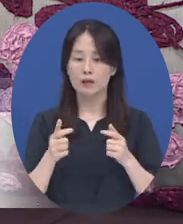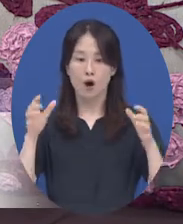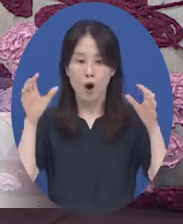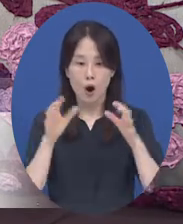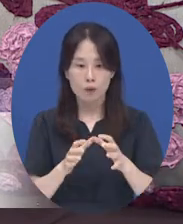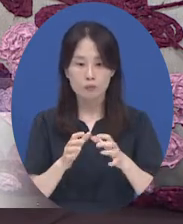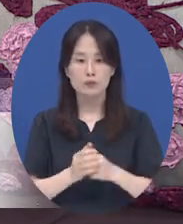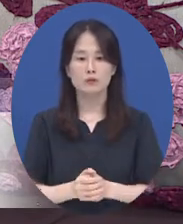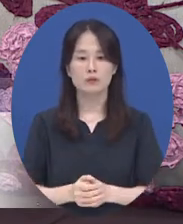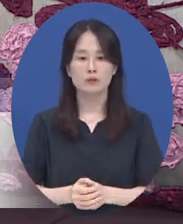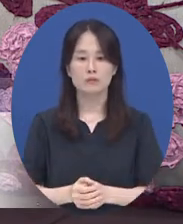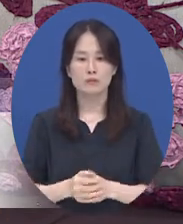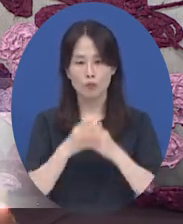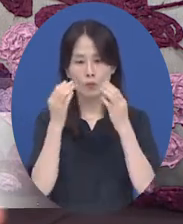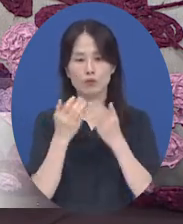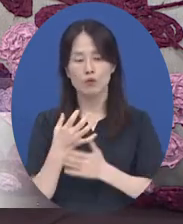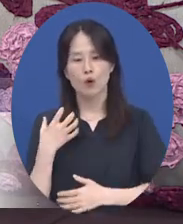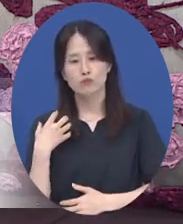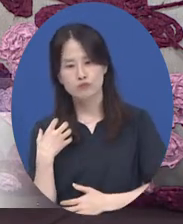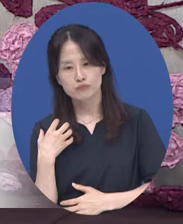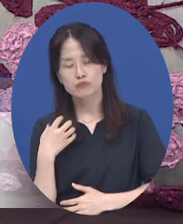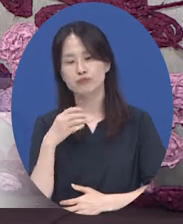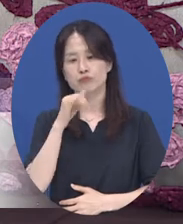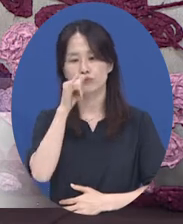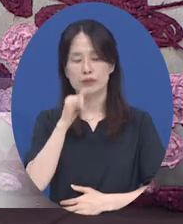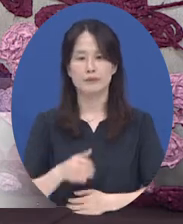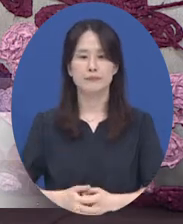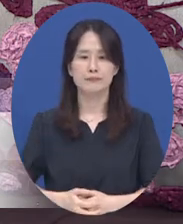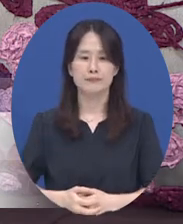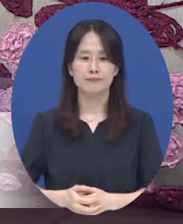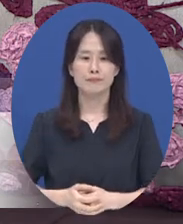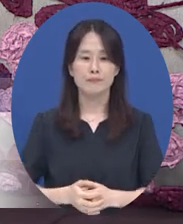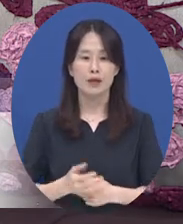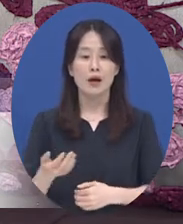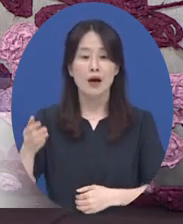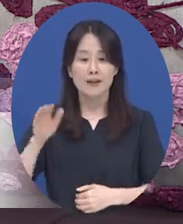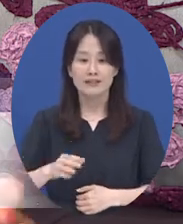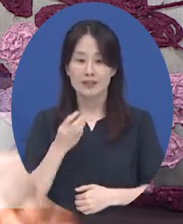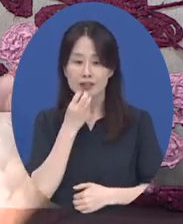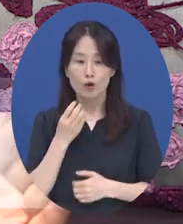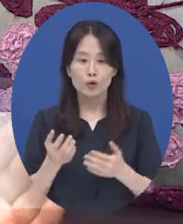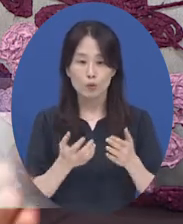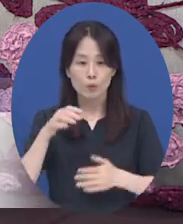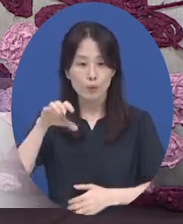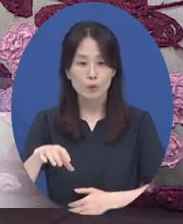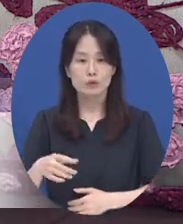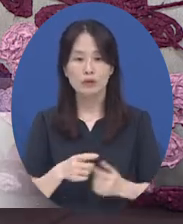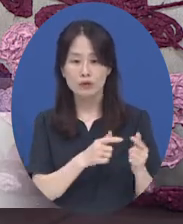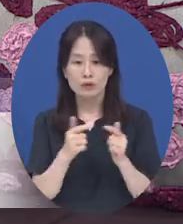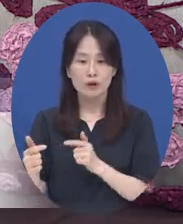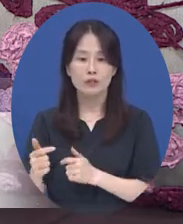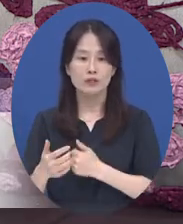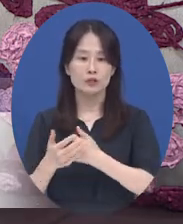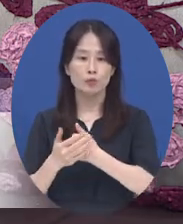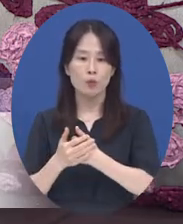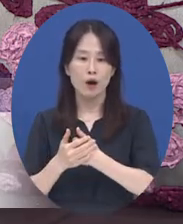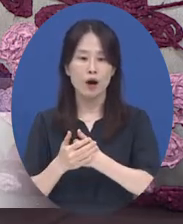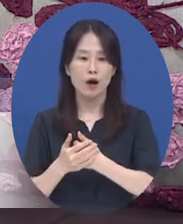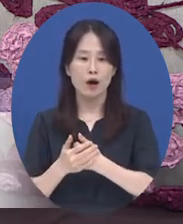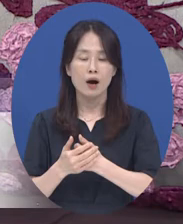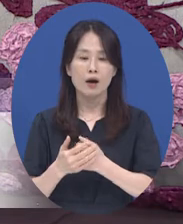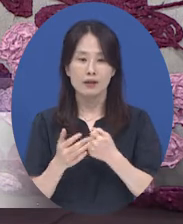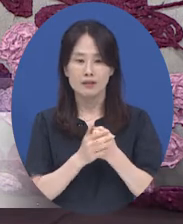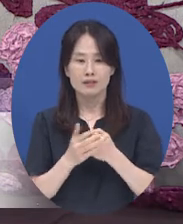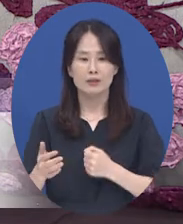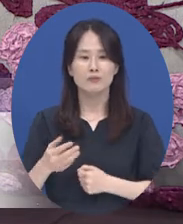합격이다 보면 사실 좀 그러므로 다가올 때가 있거든요 그런데 경기도에서 이런 부분들을 다 생각을 해서 지원을 해준다는